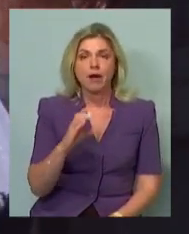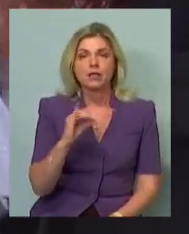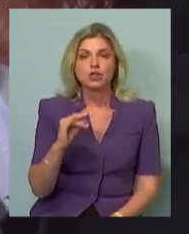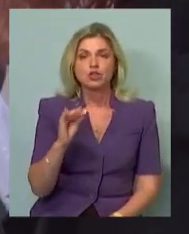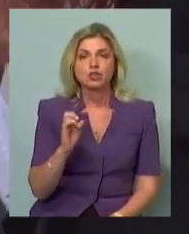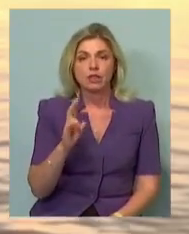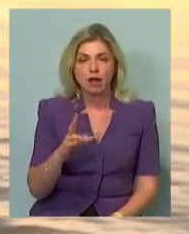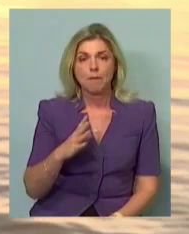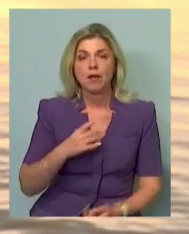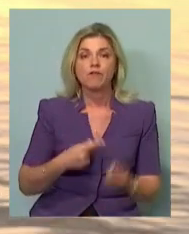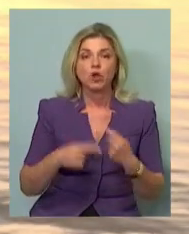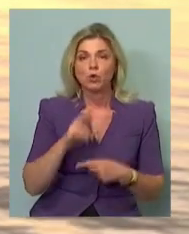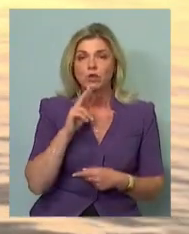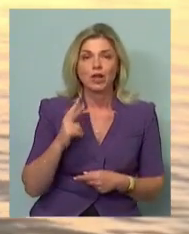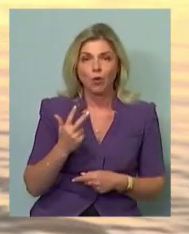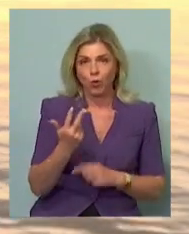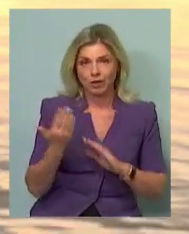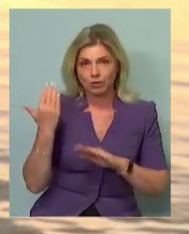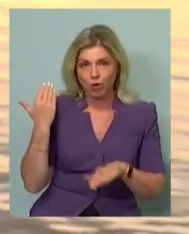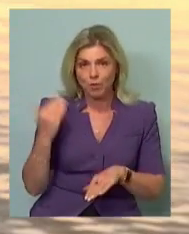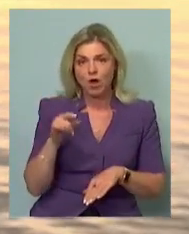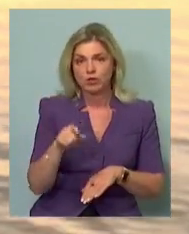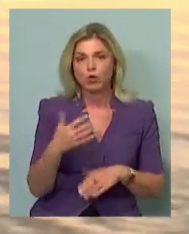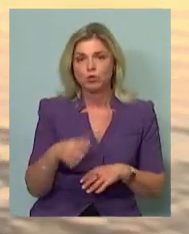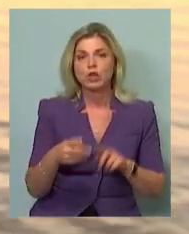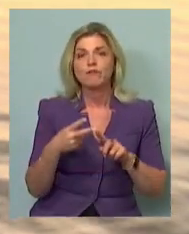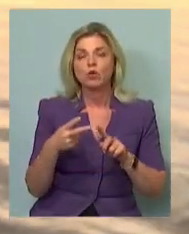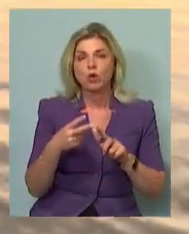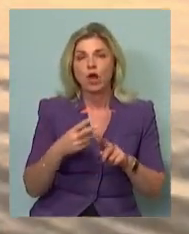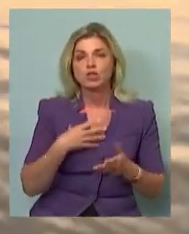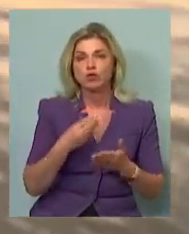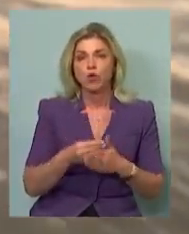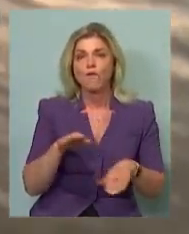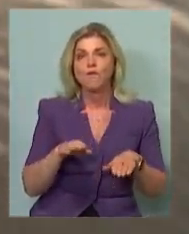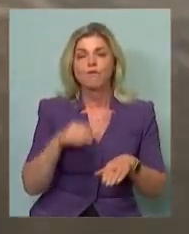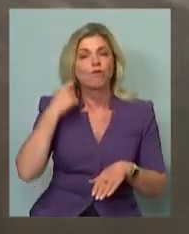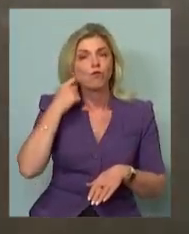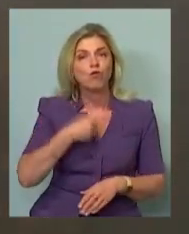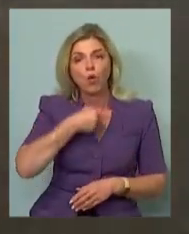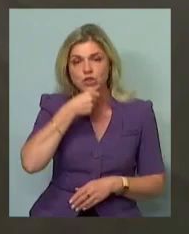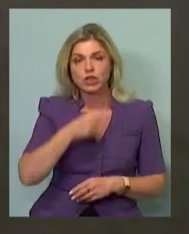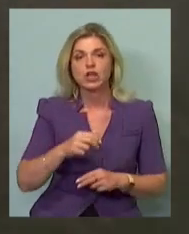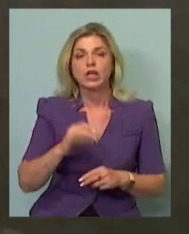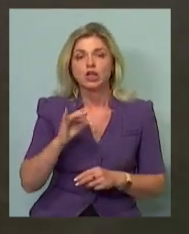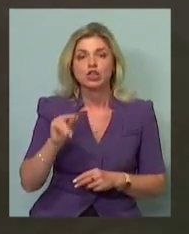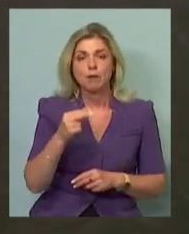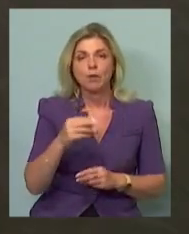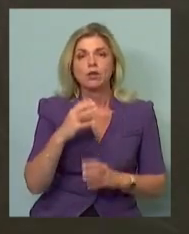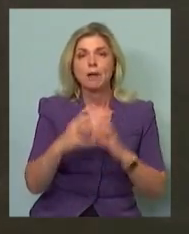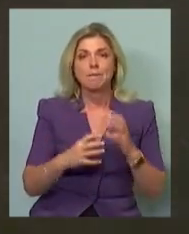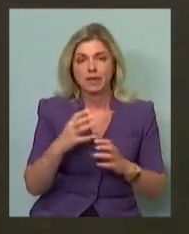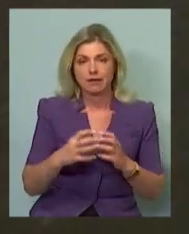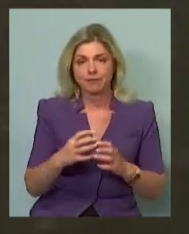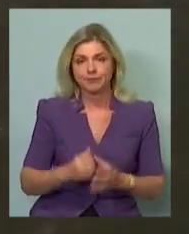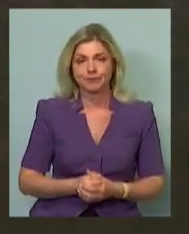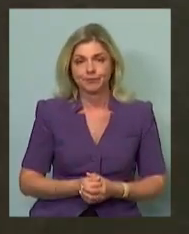повернулася 3 роки тому. За цей час вона стала другою у своїй віковій категорії під час запливу через Босфор і чемпіонкою світу серії Ocean Man